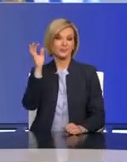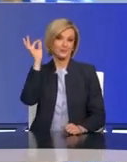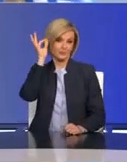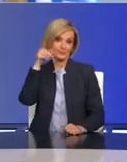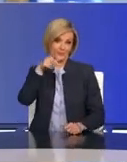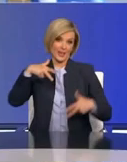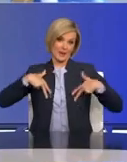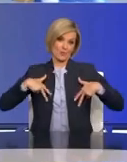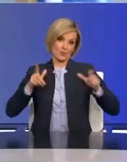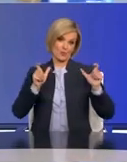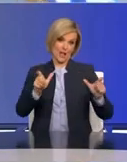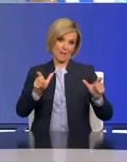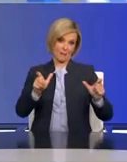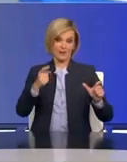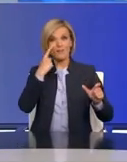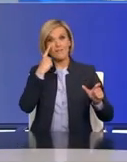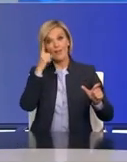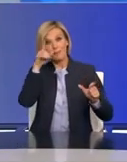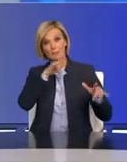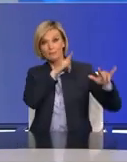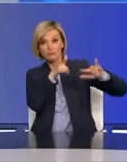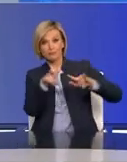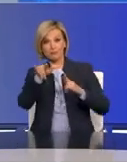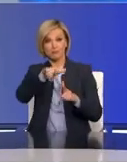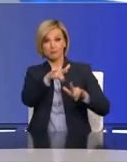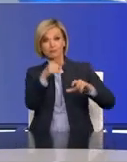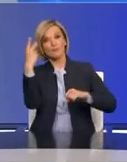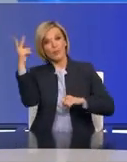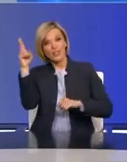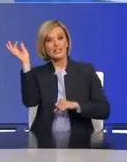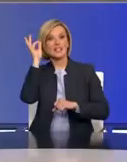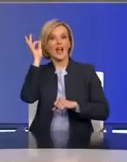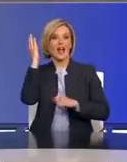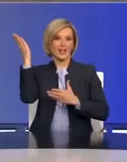française dans le ciel d'Athènes pour cette journée